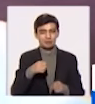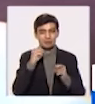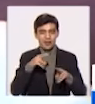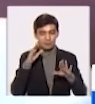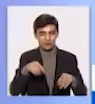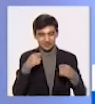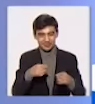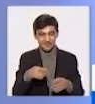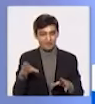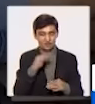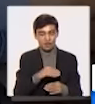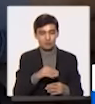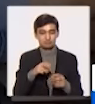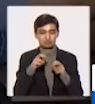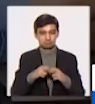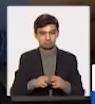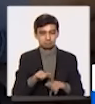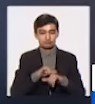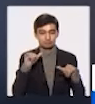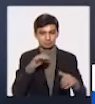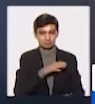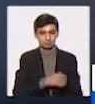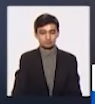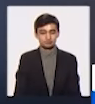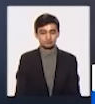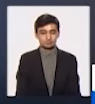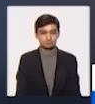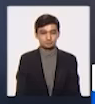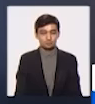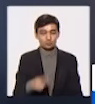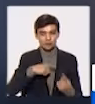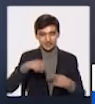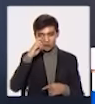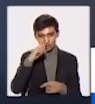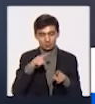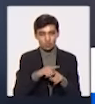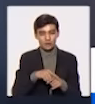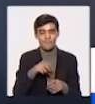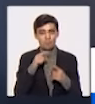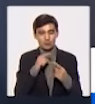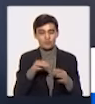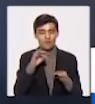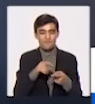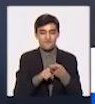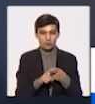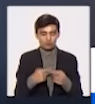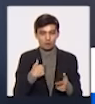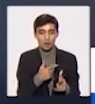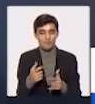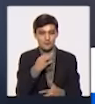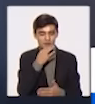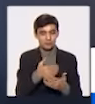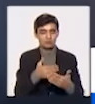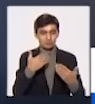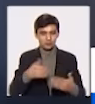қоғамдық орындардағы сақтық шараларын күшейткен. Біздің ел билігі бұл вирустан қорғану дайындығын ерте бастап кетті.